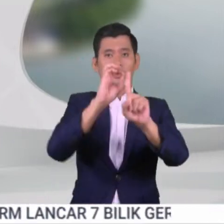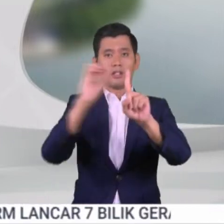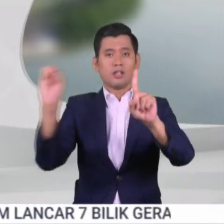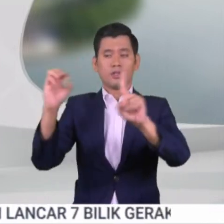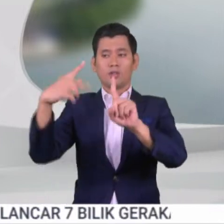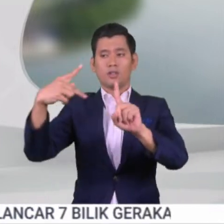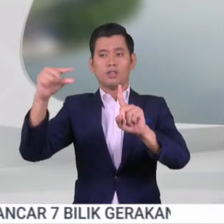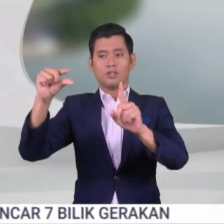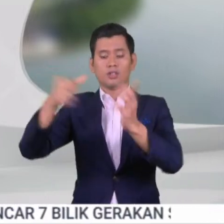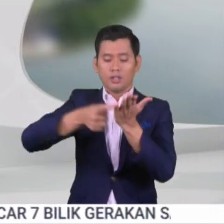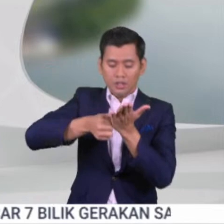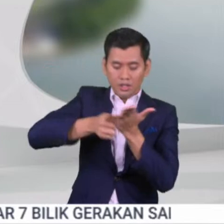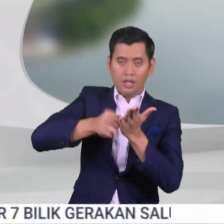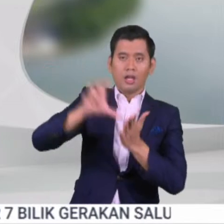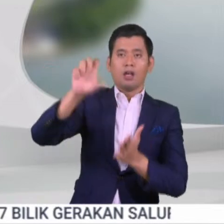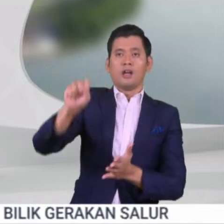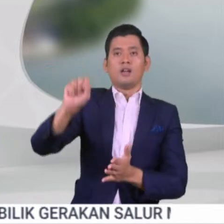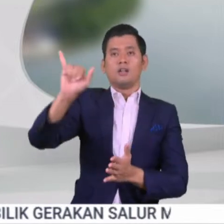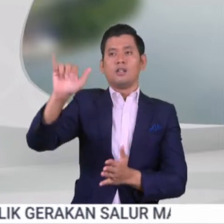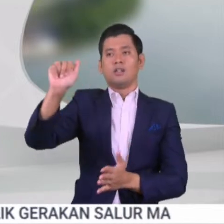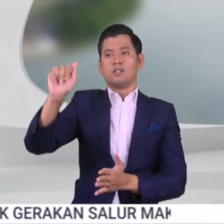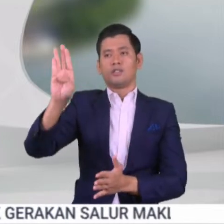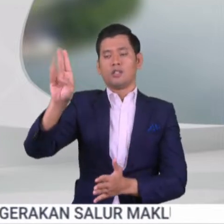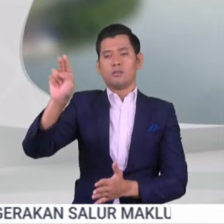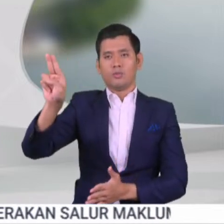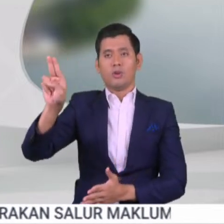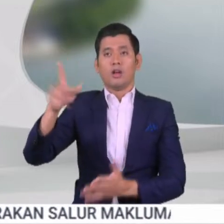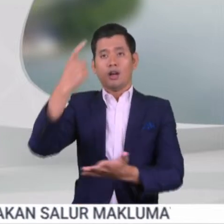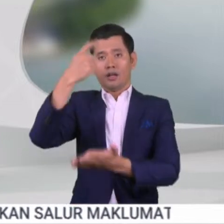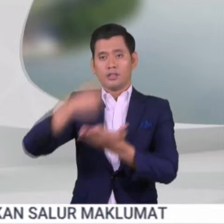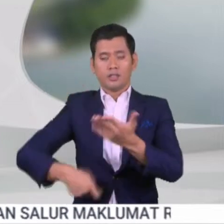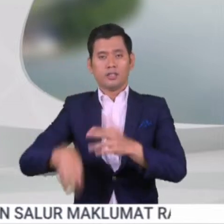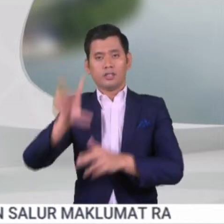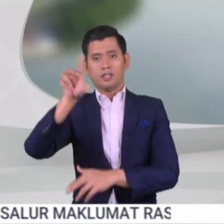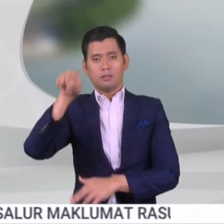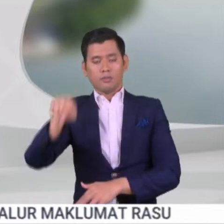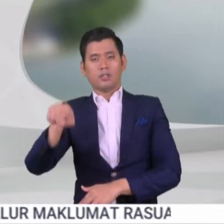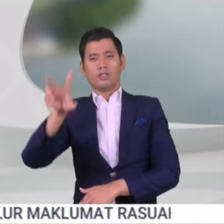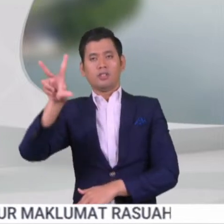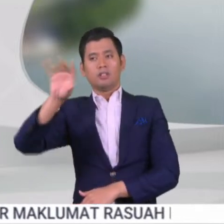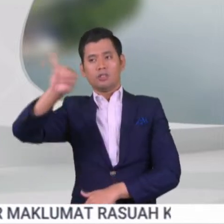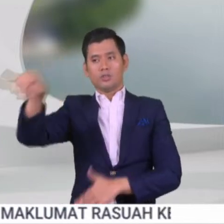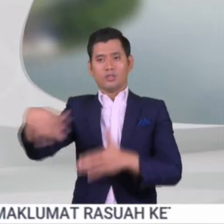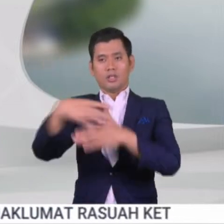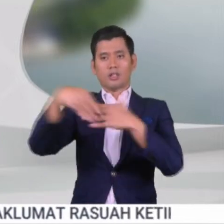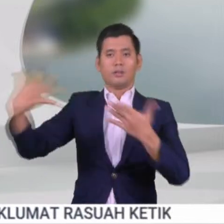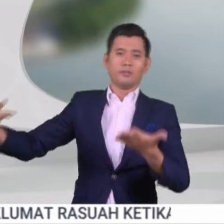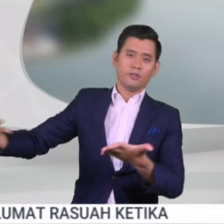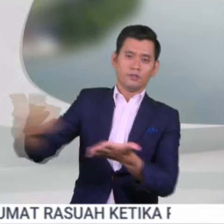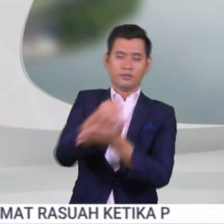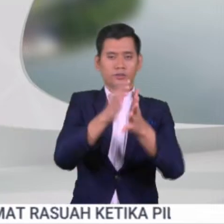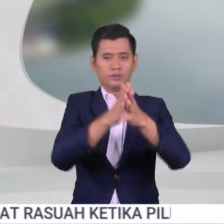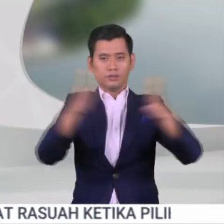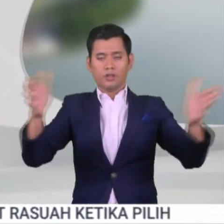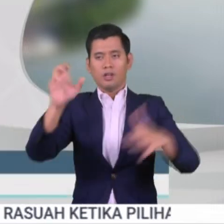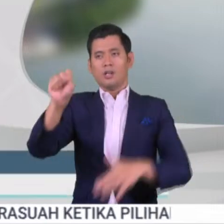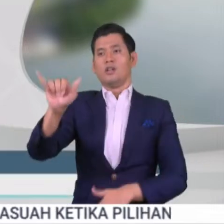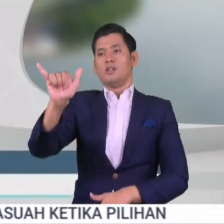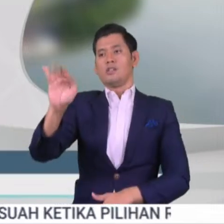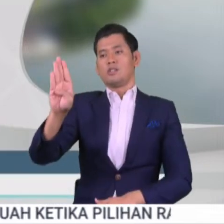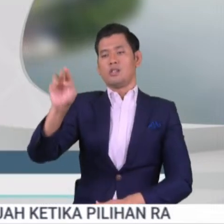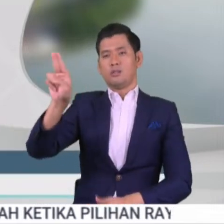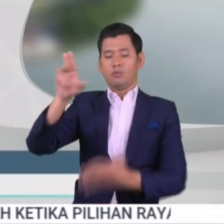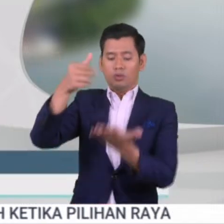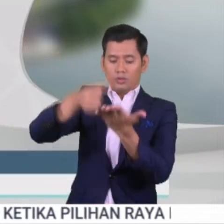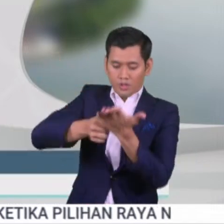dadah jenis syabu dianggarkan bernilai lebih 3.3 juta ringgit pada Rabu lalu. Ia merupakan rampasan terbesar dadah jenis syabu yang direkodkan